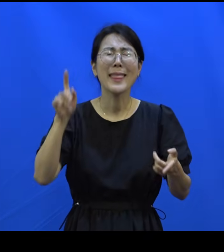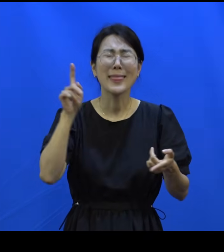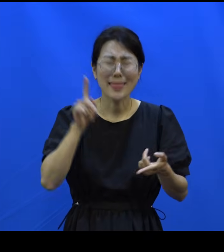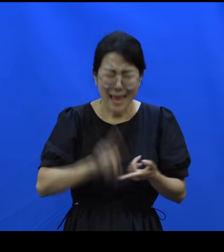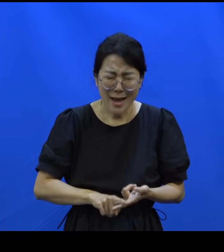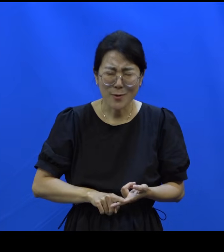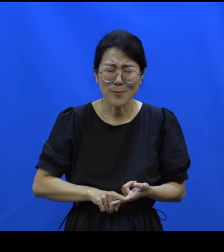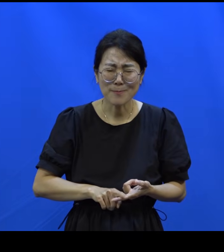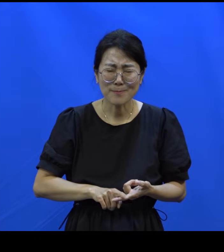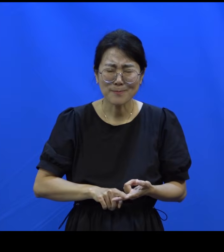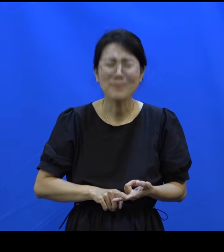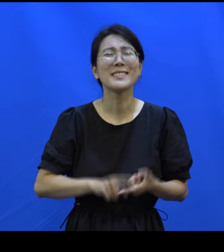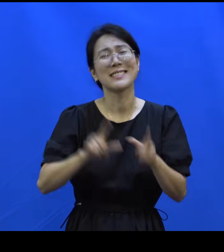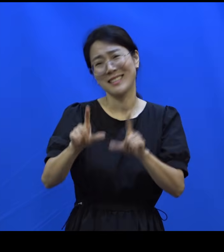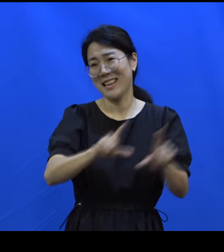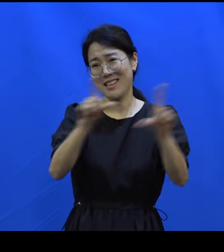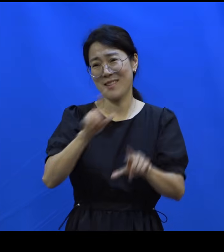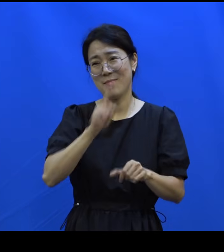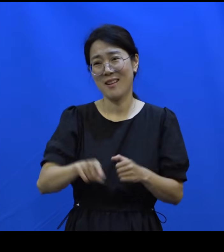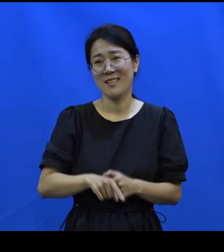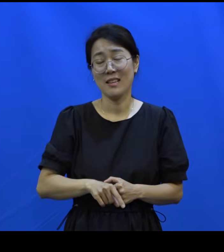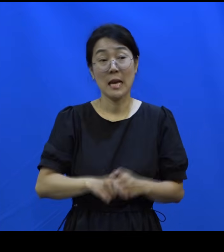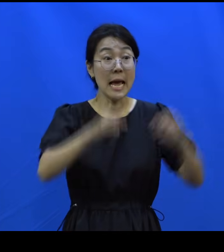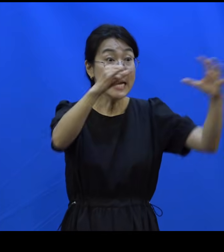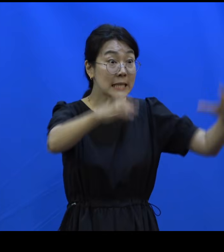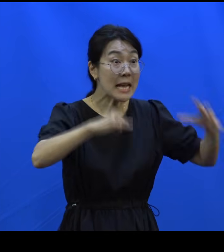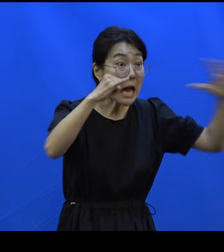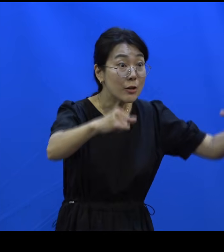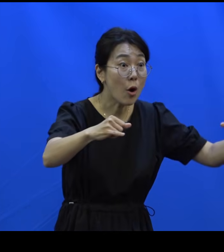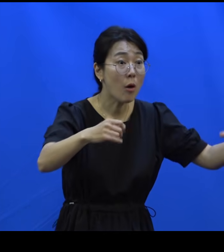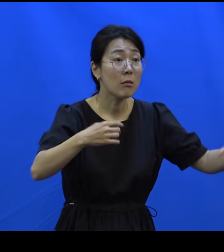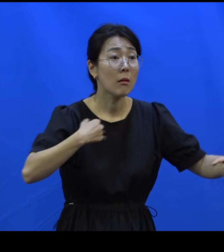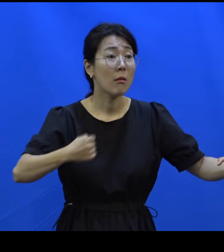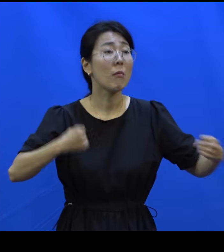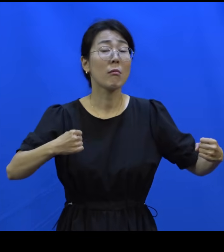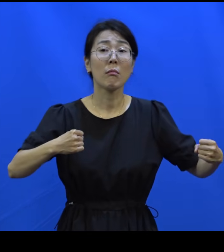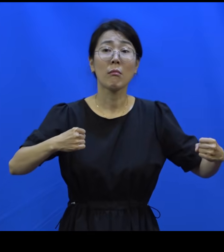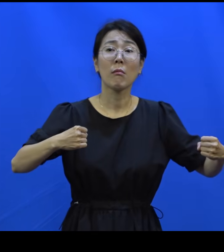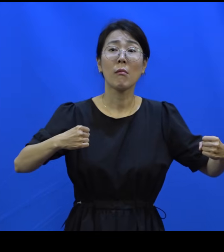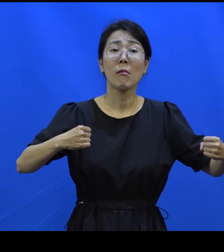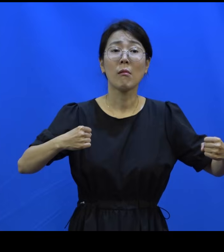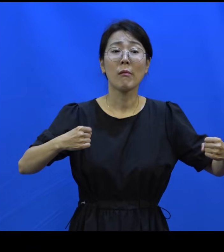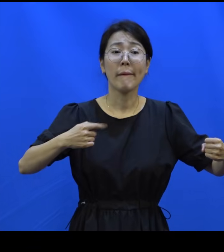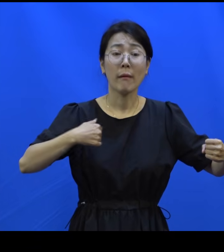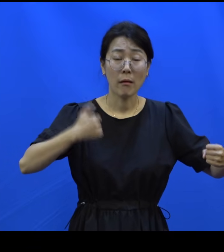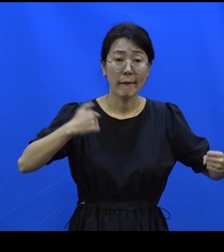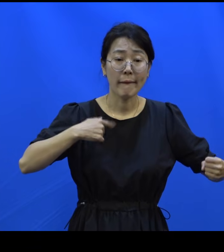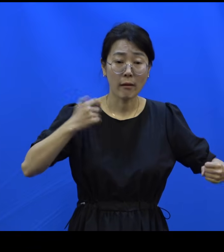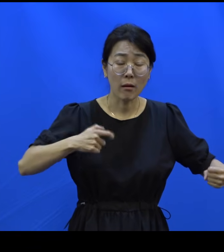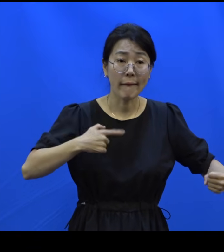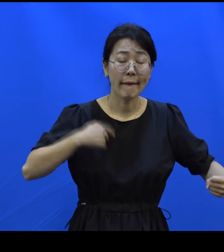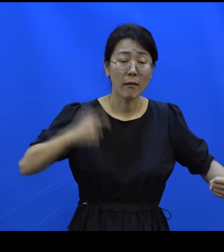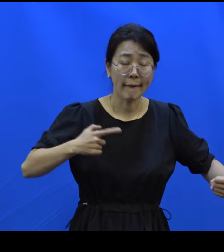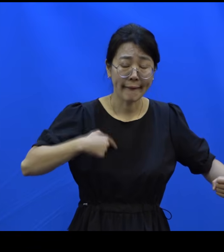힘을 숭배하는 세상이잖아요. 힘 자랑하는, 힘을 쓰는 건 쉬워요. 그런데 힘을 억제하는 것은 본성을 거스러야